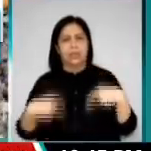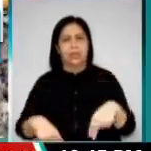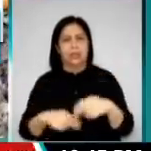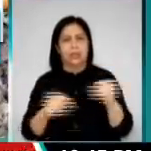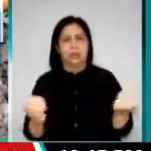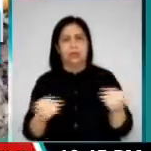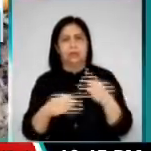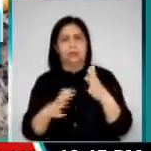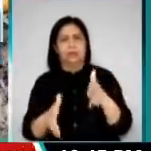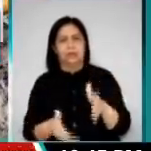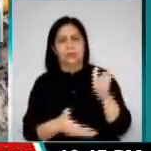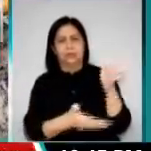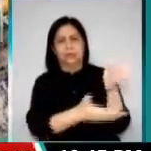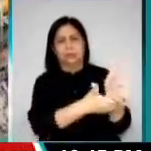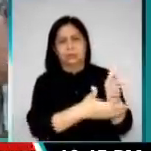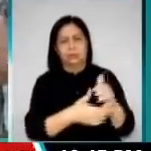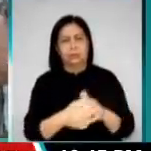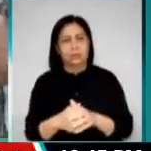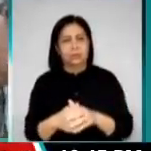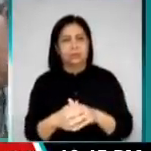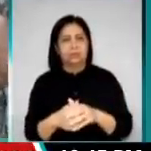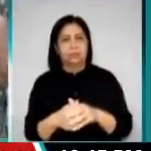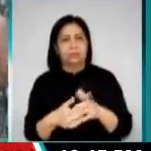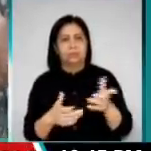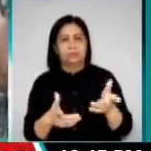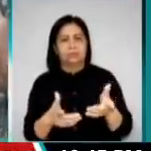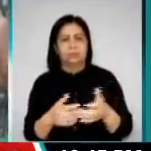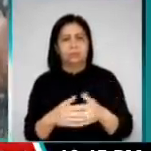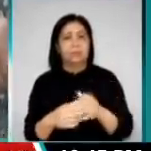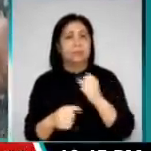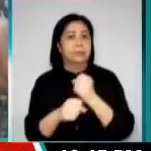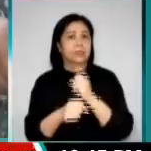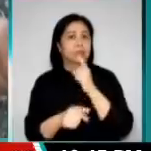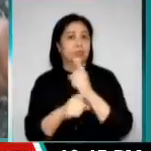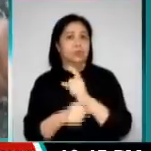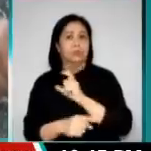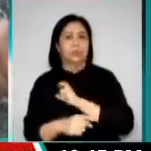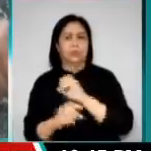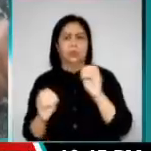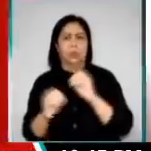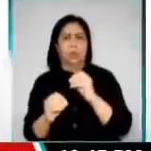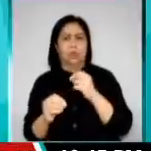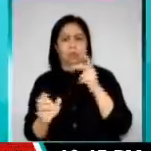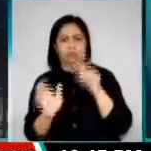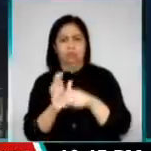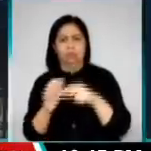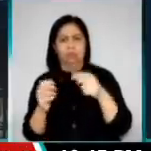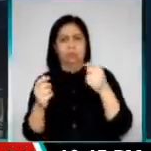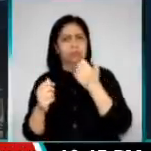na doon arrival na po sila. Tiniyak ng pulisya na walang foul play sa nangyari.